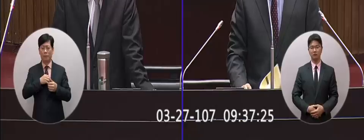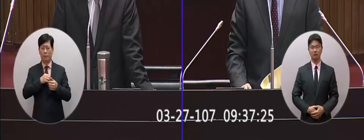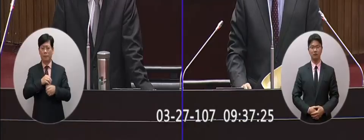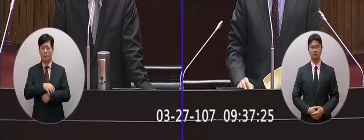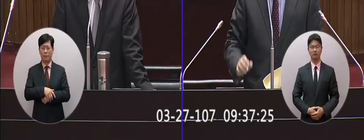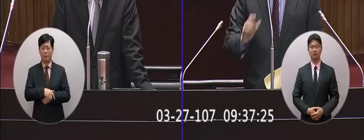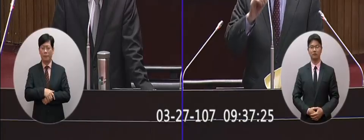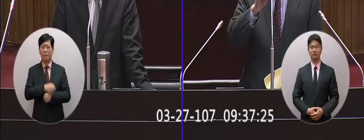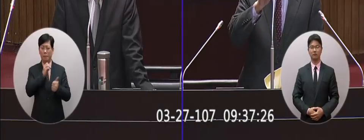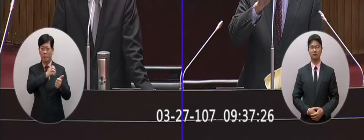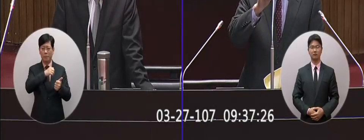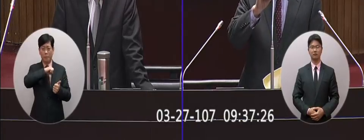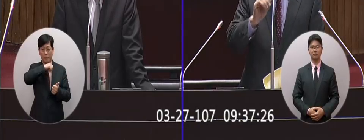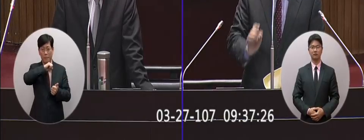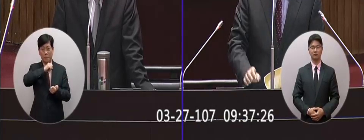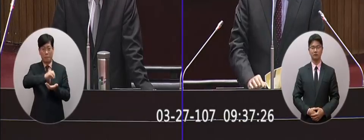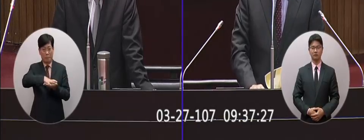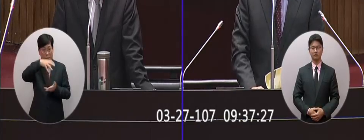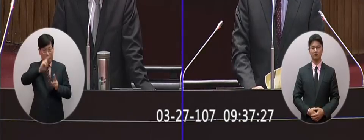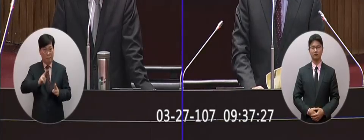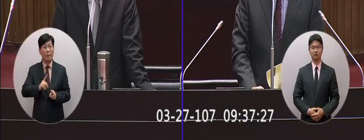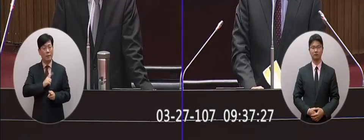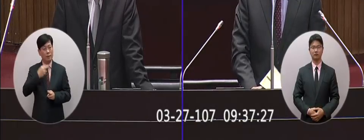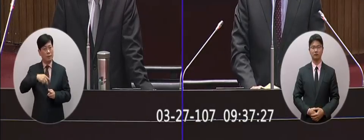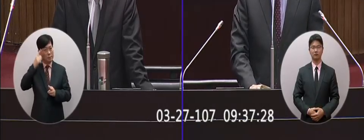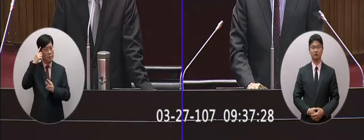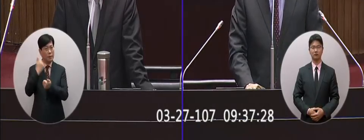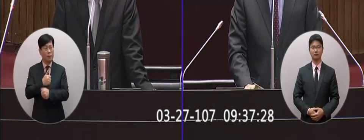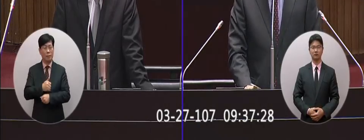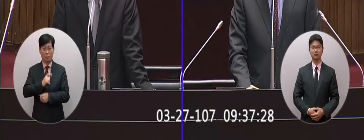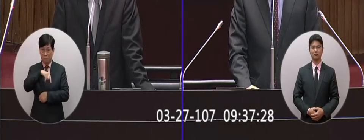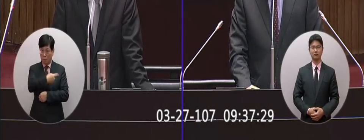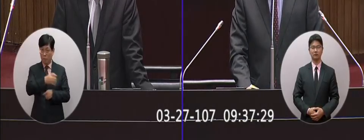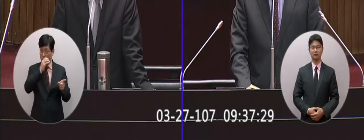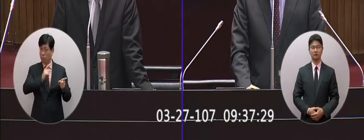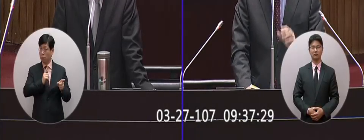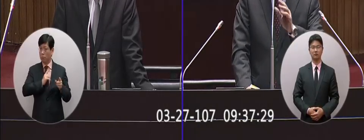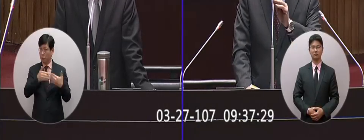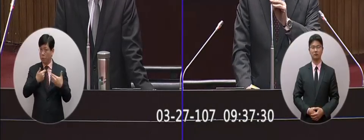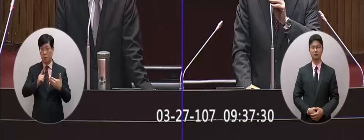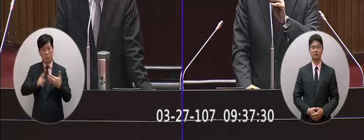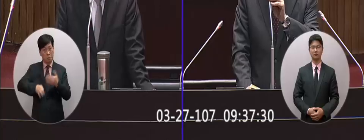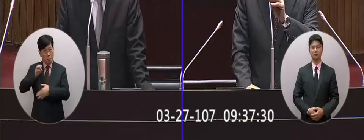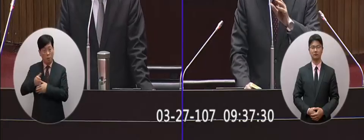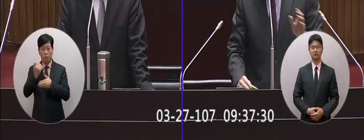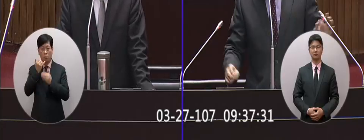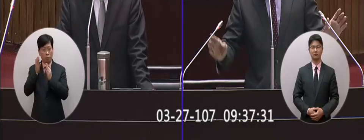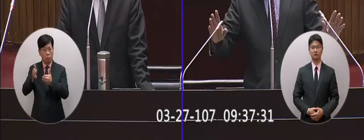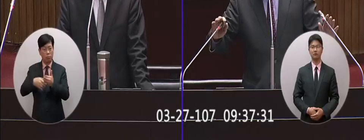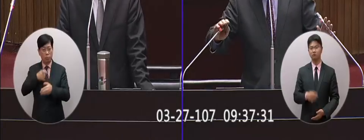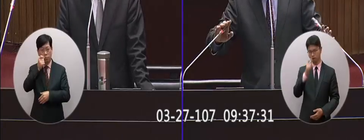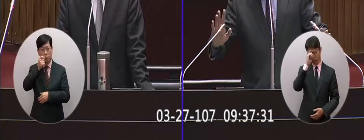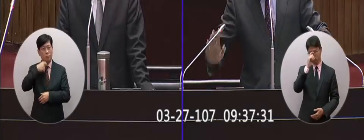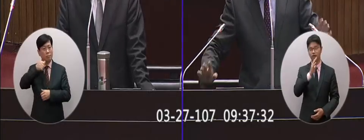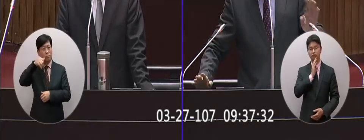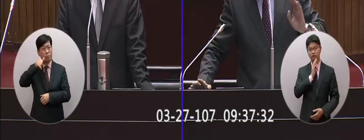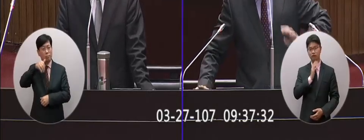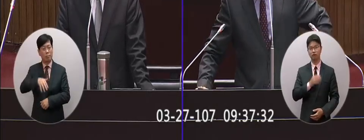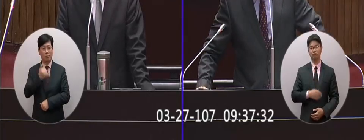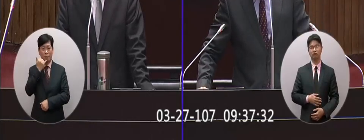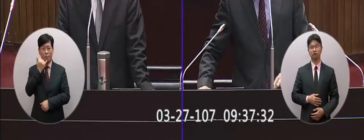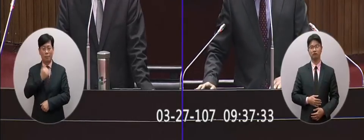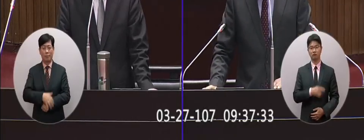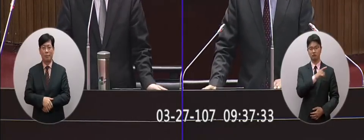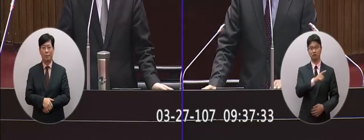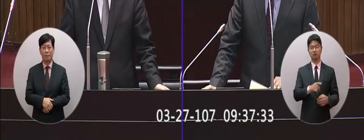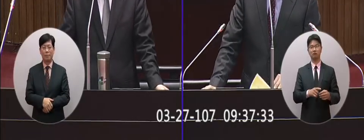个台积电，啊，让他们再考量，后续看他们有没有什么投资可以在苗栗。 希望啊，好，恁那大都